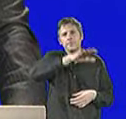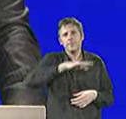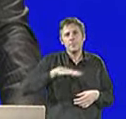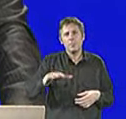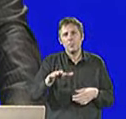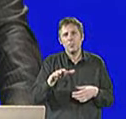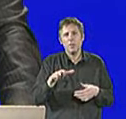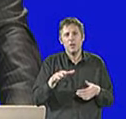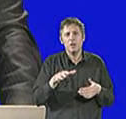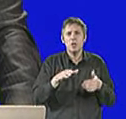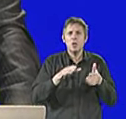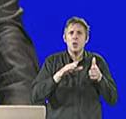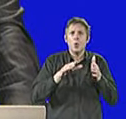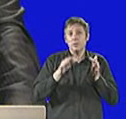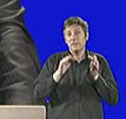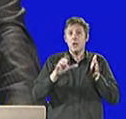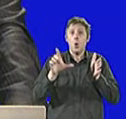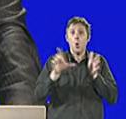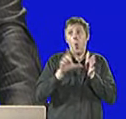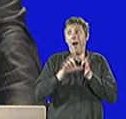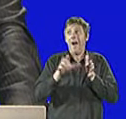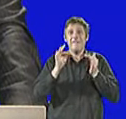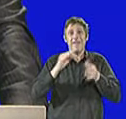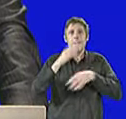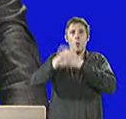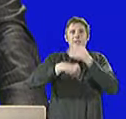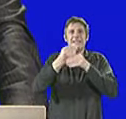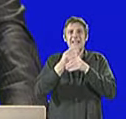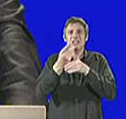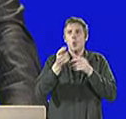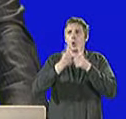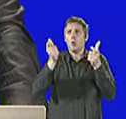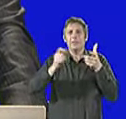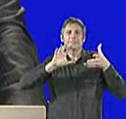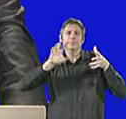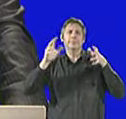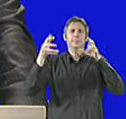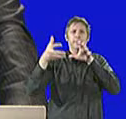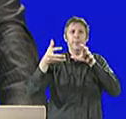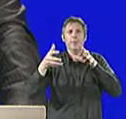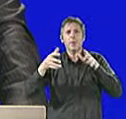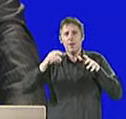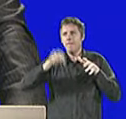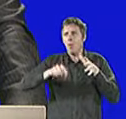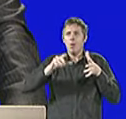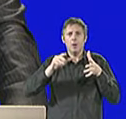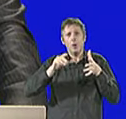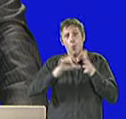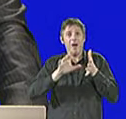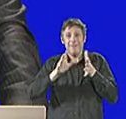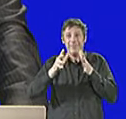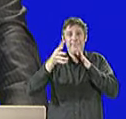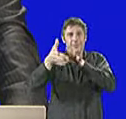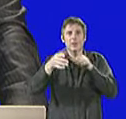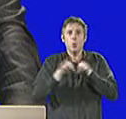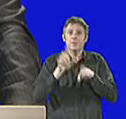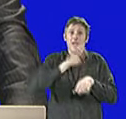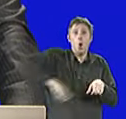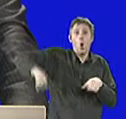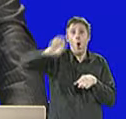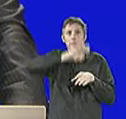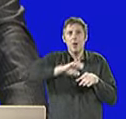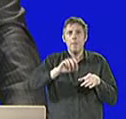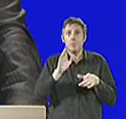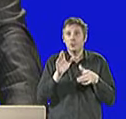y a le changement des règles de la mondialisation, il y a tout ce que nous devons faire pour changer l'Europe, dont nous avons